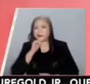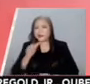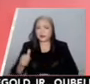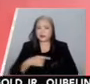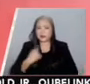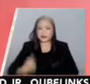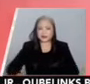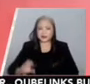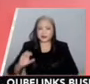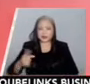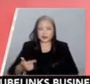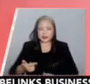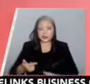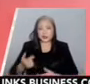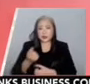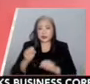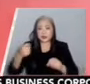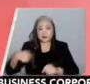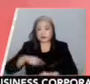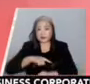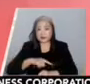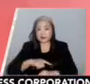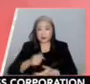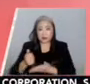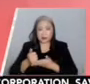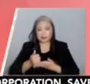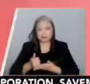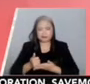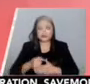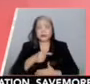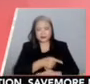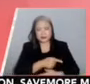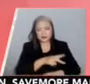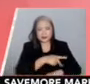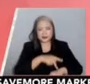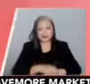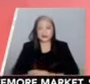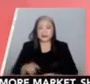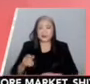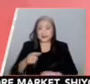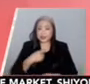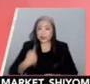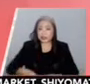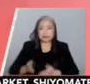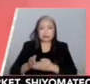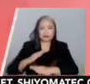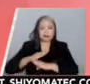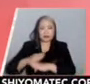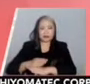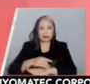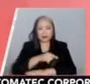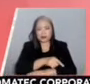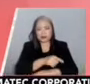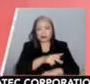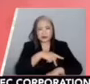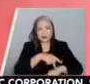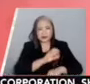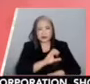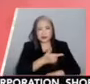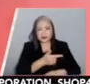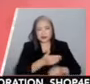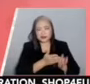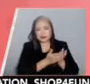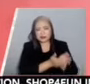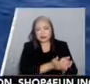Panatag Shoal. Hinarang pangaraw ng China Coast Guard ang rescue operations ng Philippine Coast Guard. May unang balita si Chino